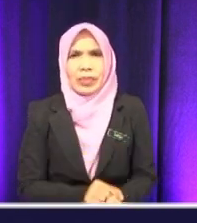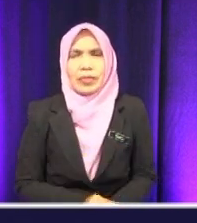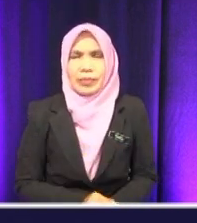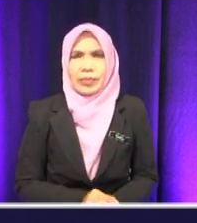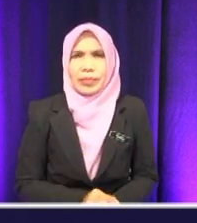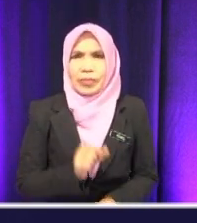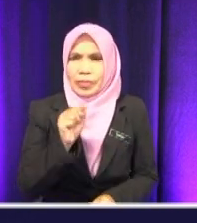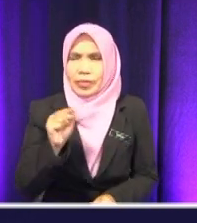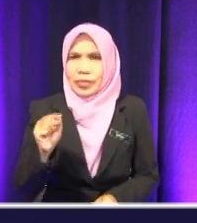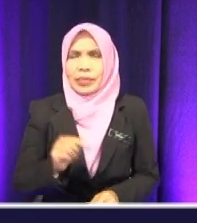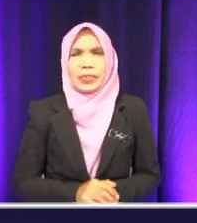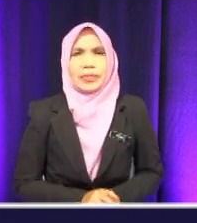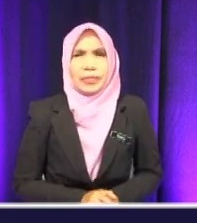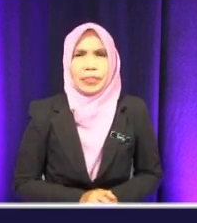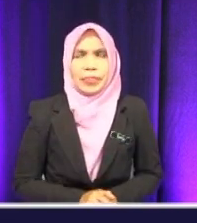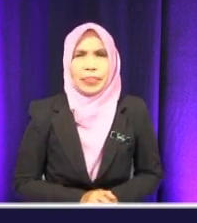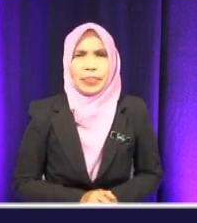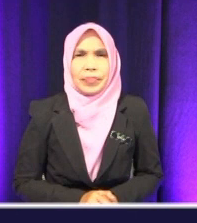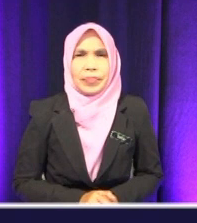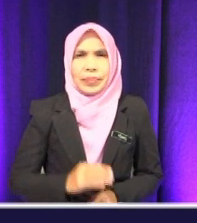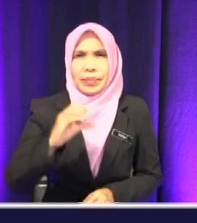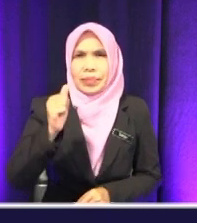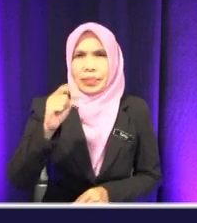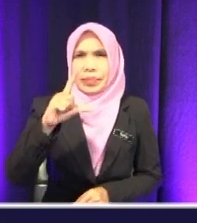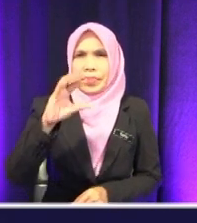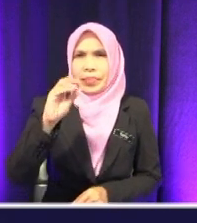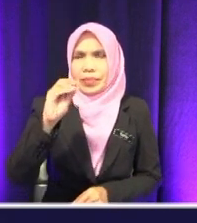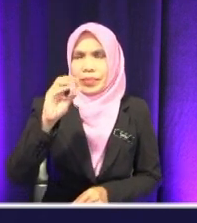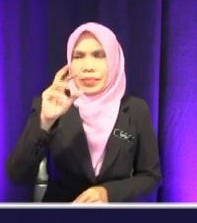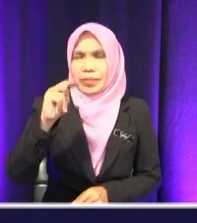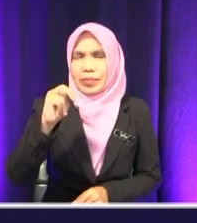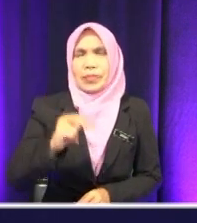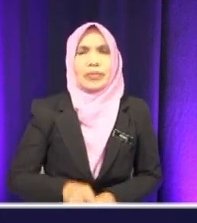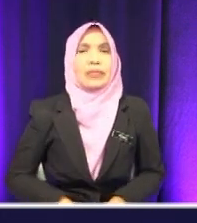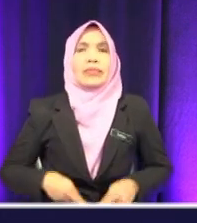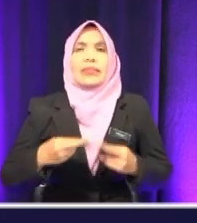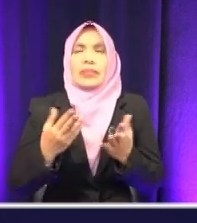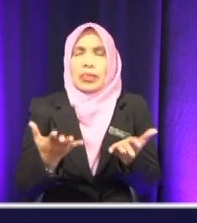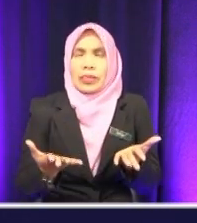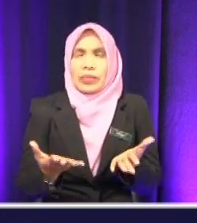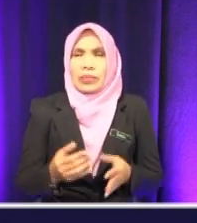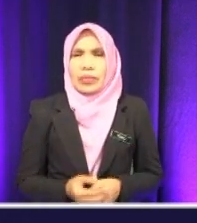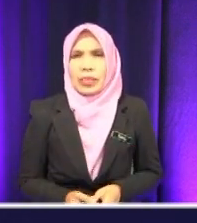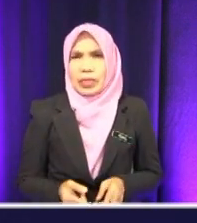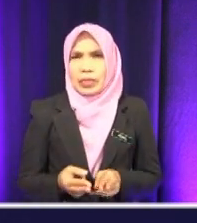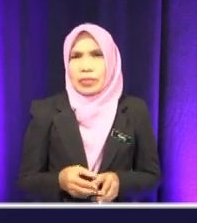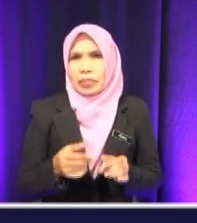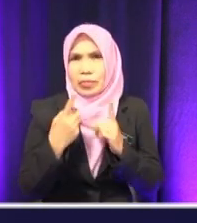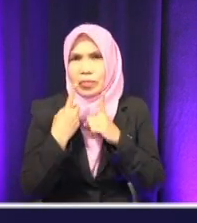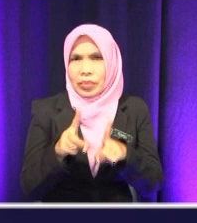tujuan pernyataan ini calon-calon mejoliti calon-calon akan menjawab mudah nih ini